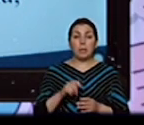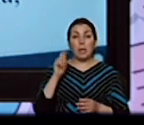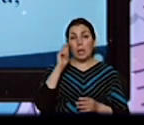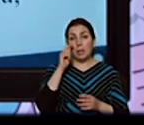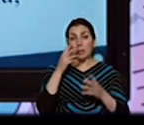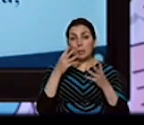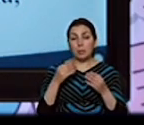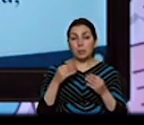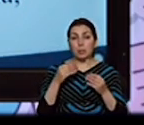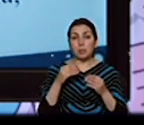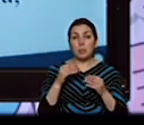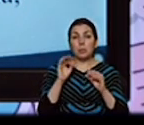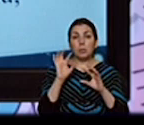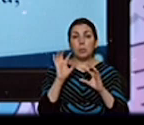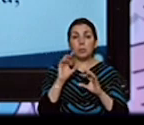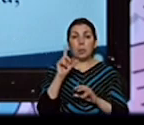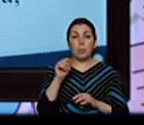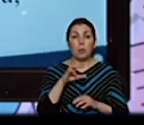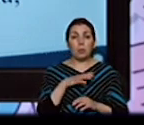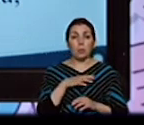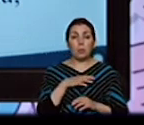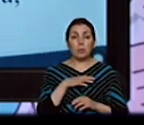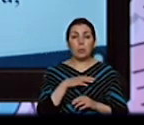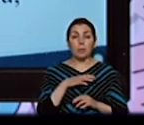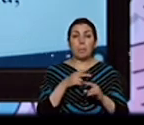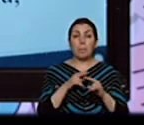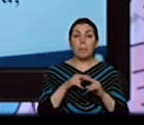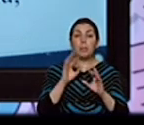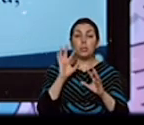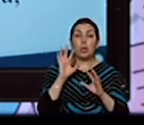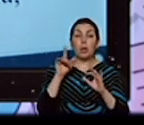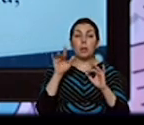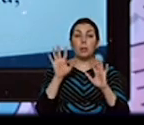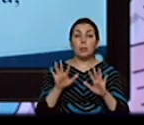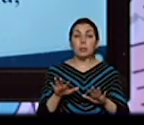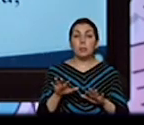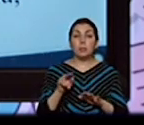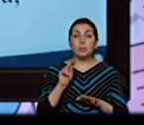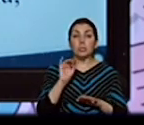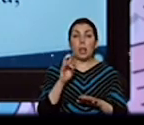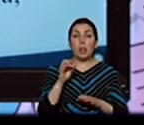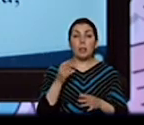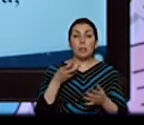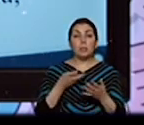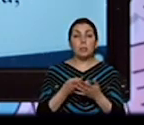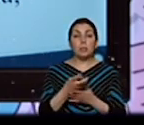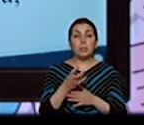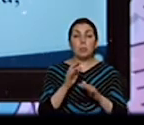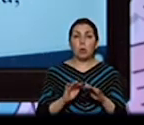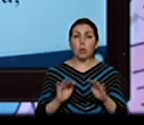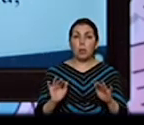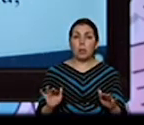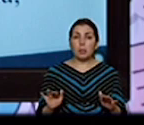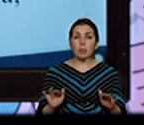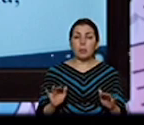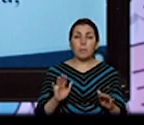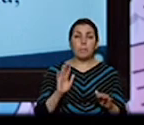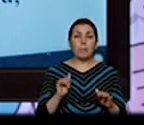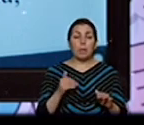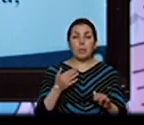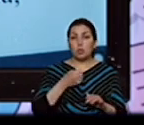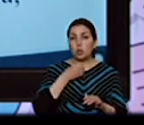Yakshanbada chimyonga bordik. Tog' etagidagi tepalikda chana uchayotgan bolalarni